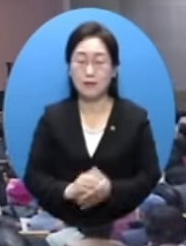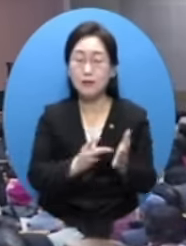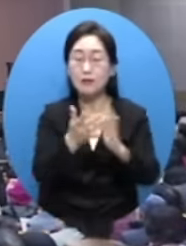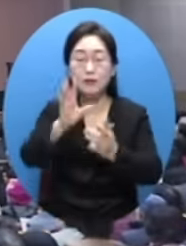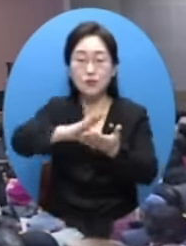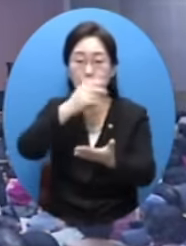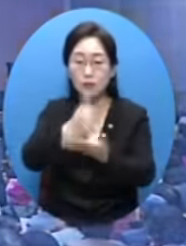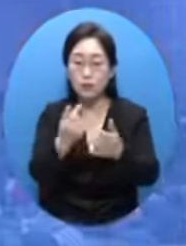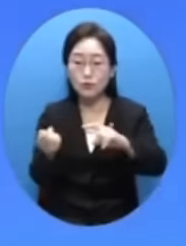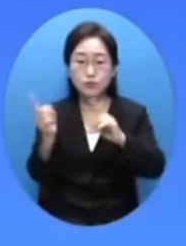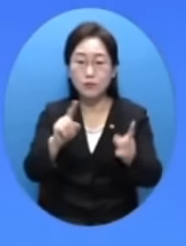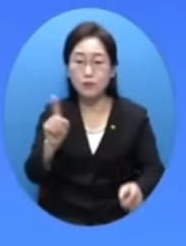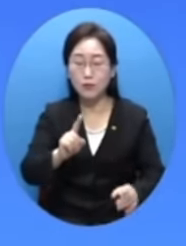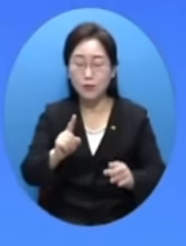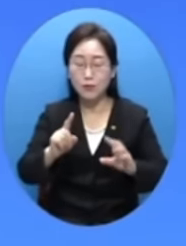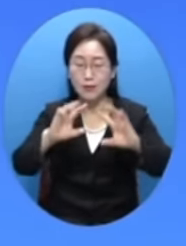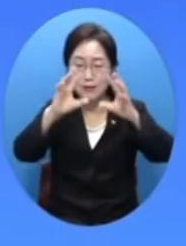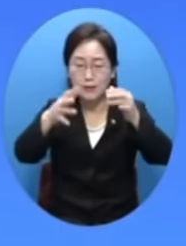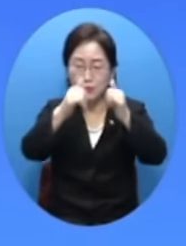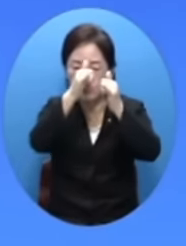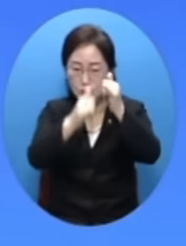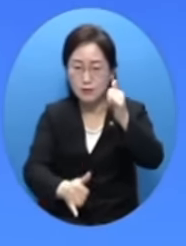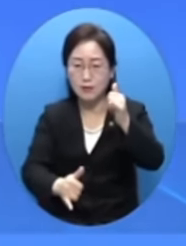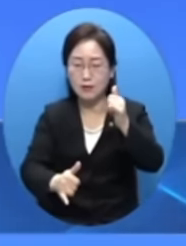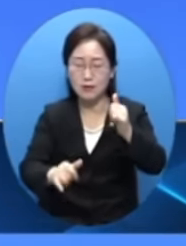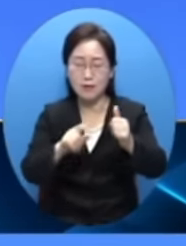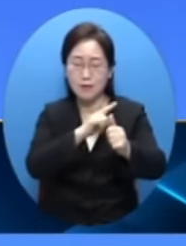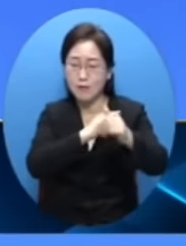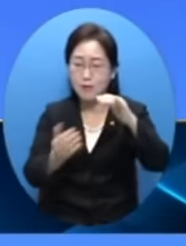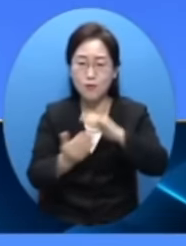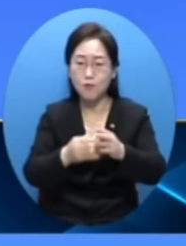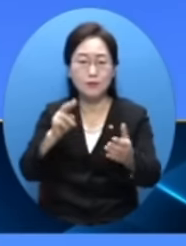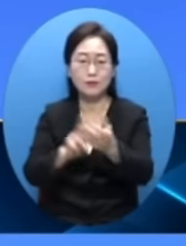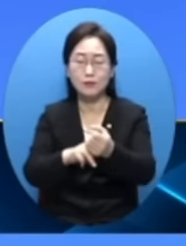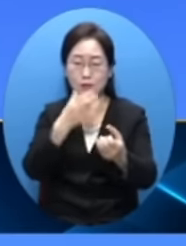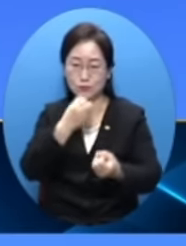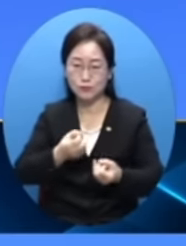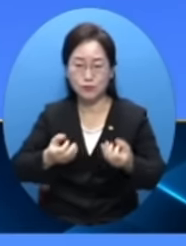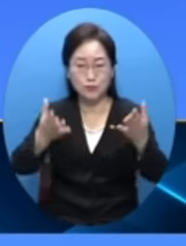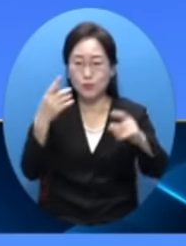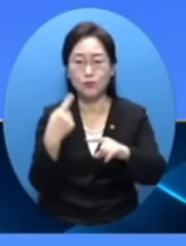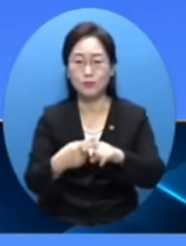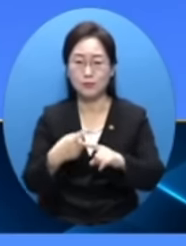예수 그리스도의 부활은 인류 역사 최대의 기적이요 축복의 사건입니다.